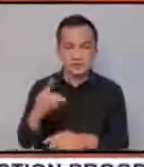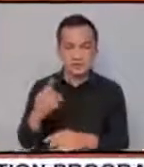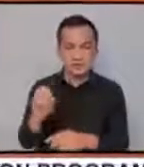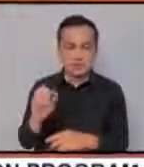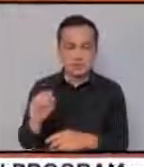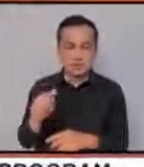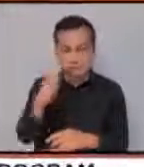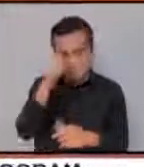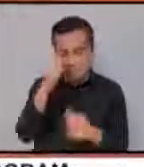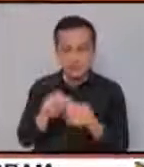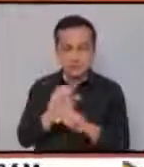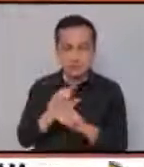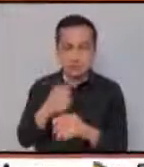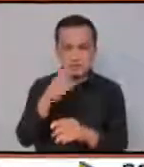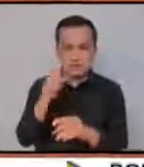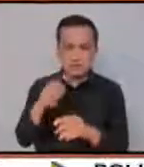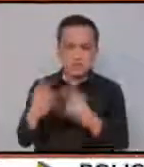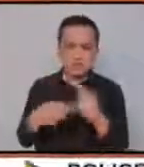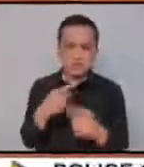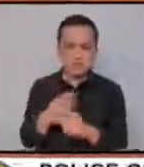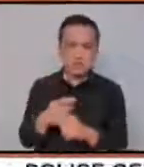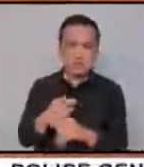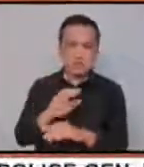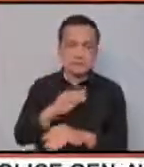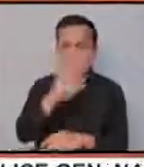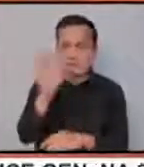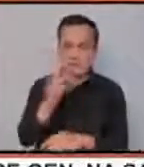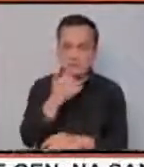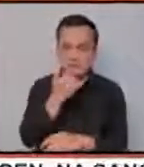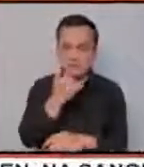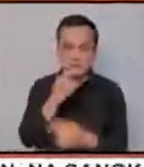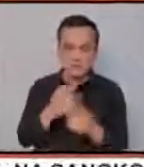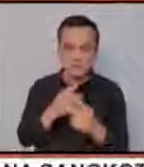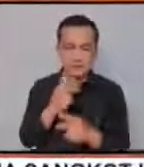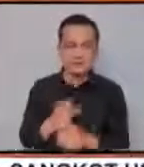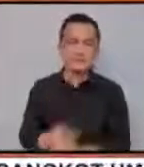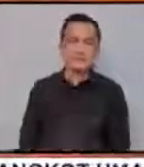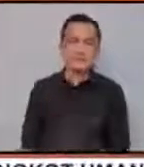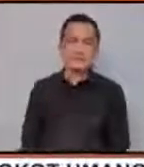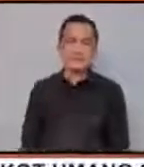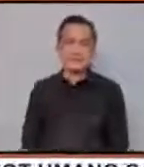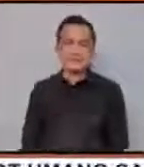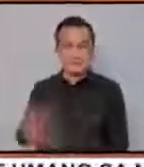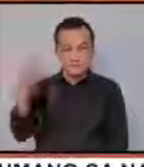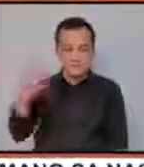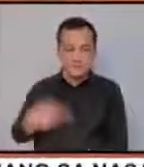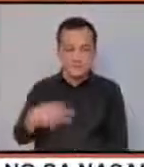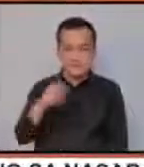kind. And you can never go wrong with kindness. This again, your profi. Para sa morning show ng bayan,